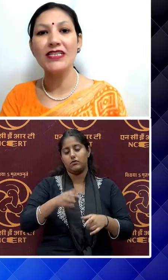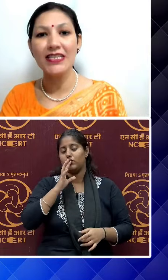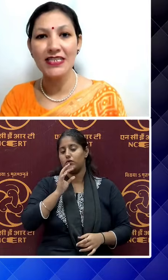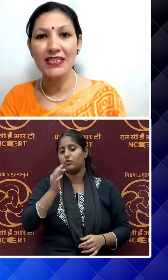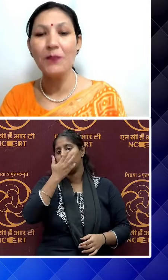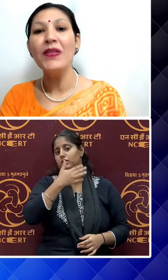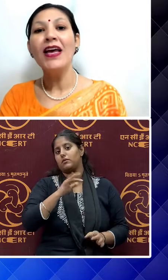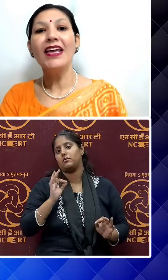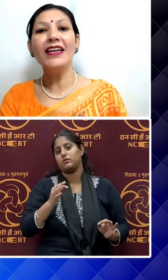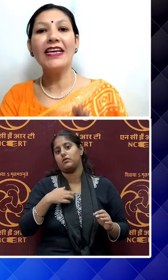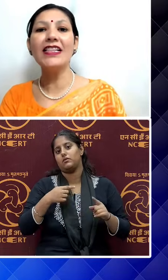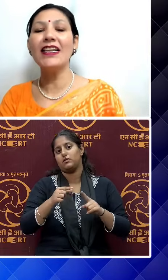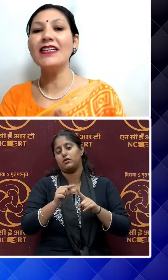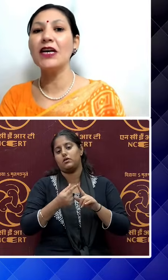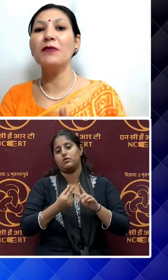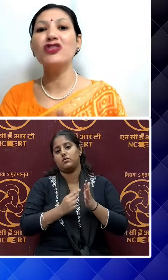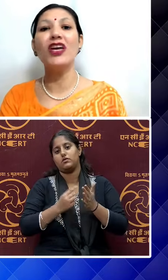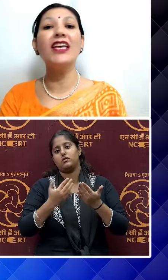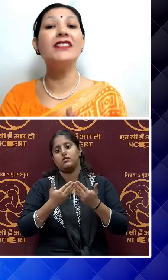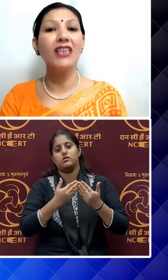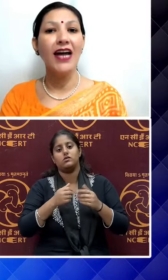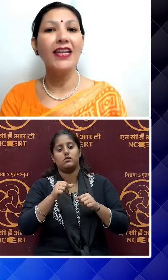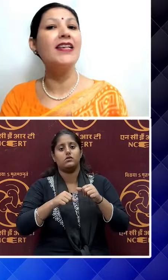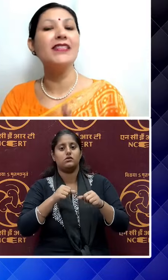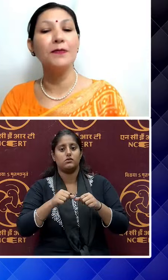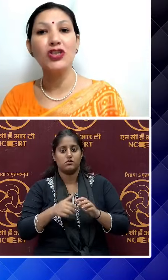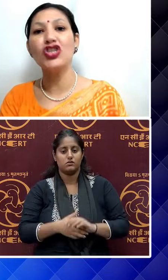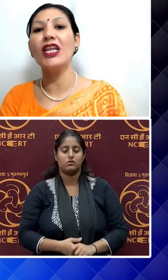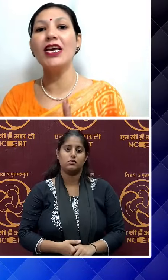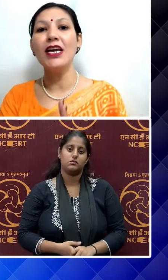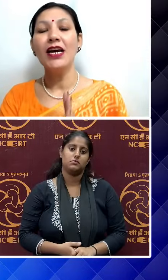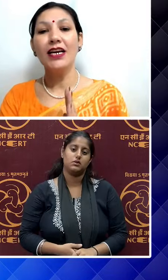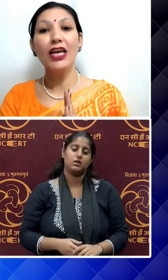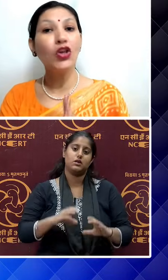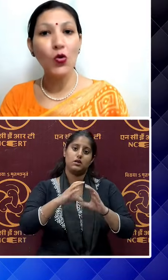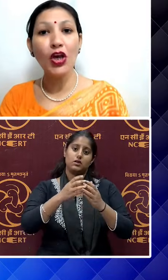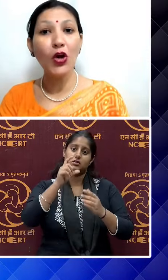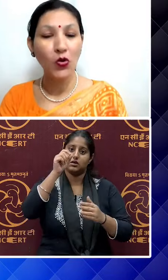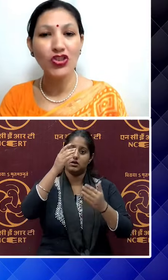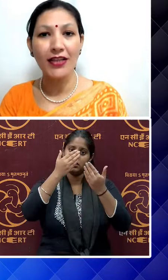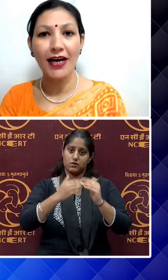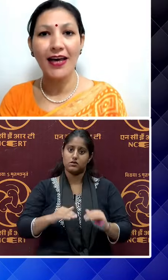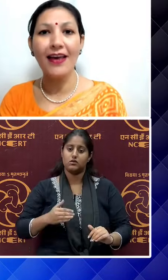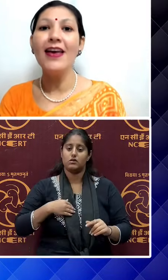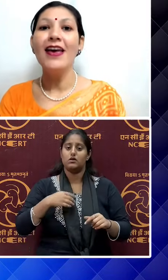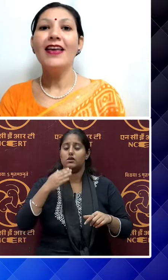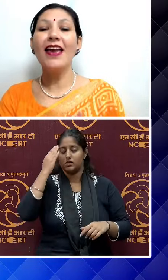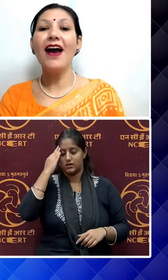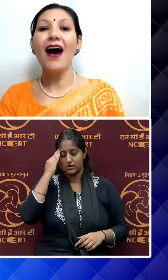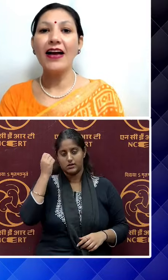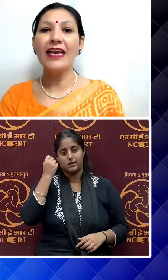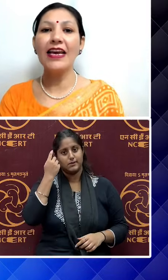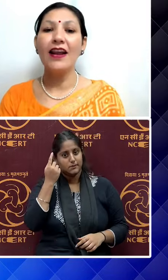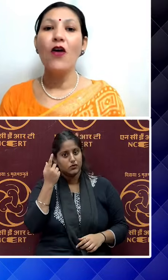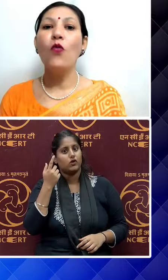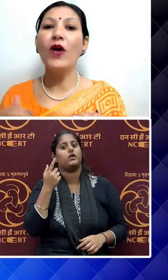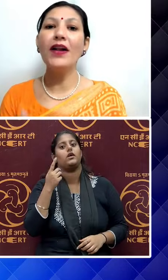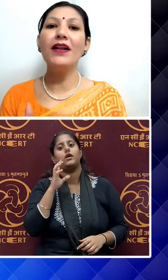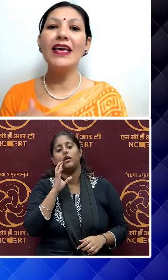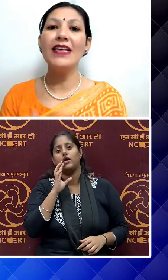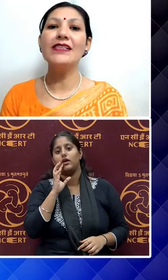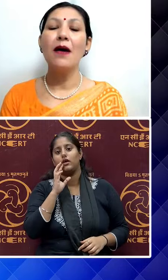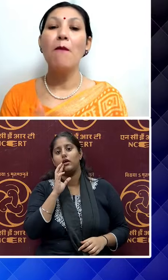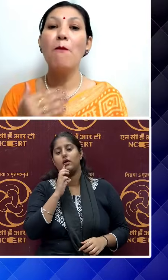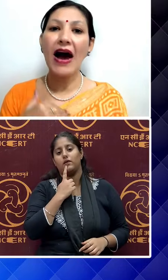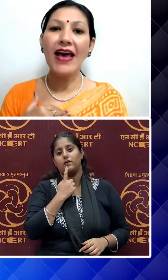एजुकेशनल सिस्टम, कि 10th क्लास तक बच्चा ये जानने समझने के योग्य हो जाता है कि आखिर